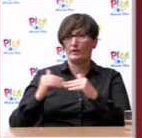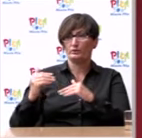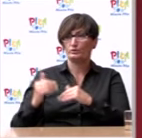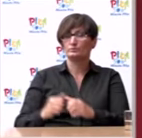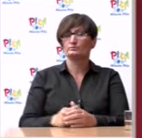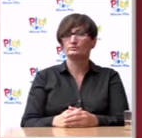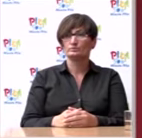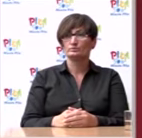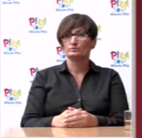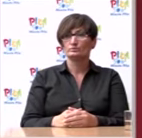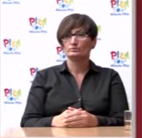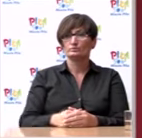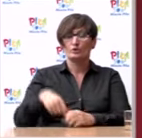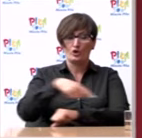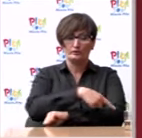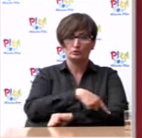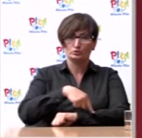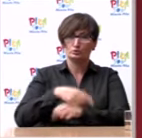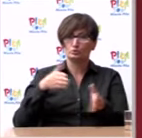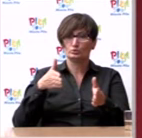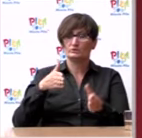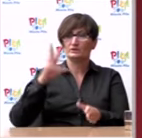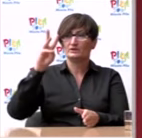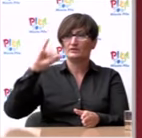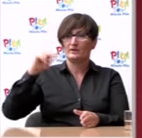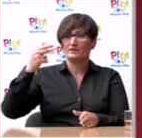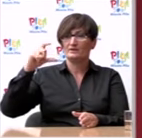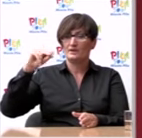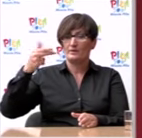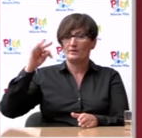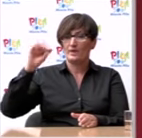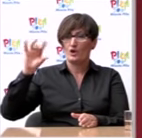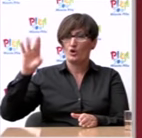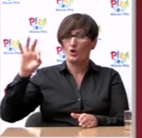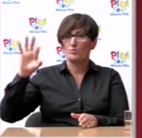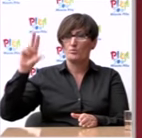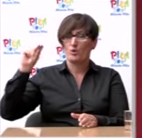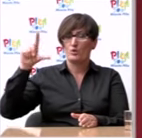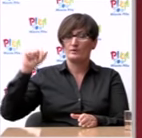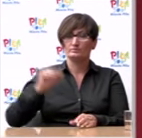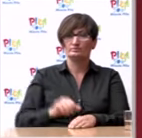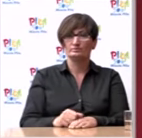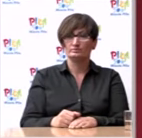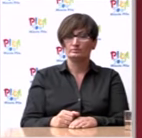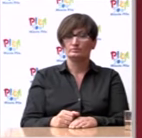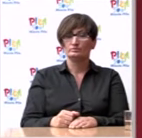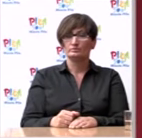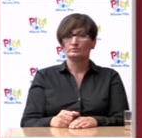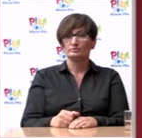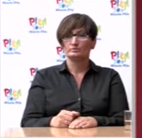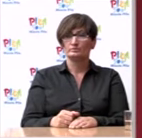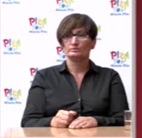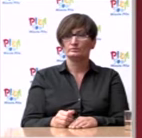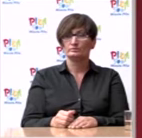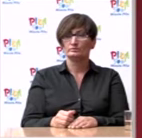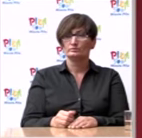znajduje wzdłuż Wincentego Pola, zachowanie tych warunków. W ostatniej jakby fazie projektu, czyli na